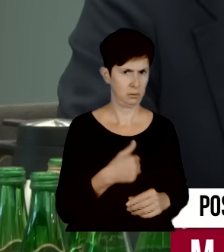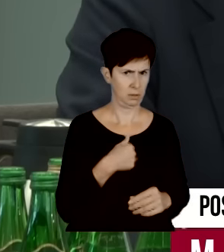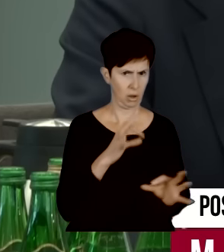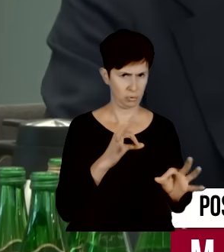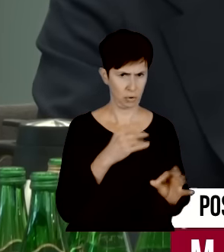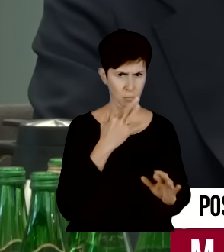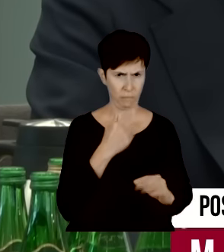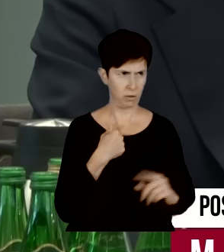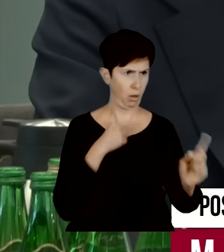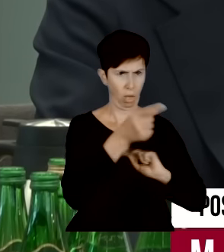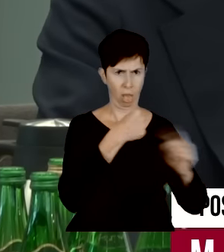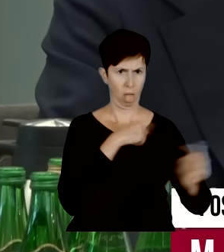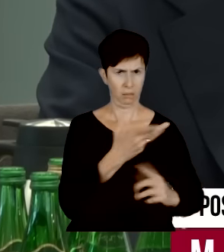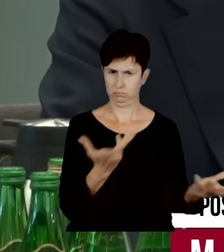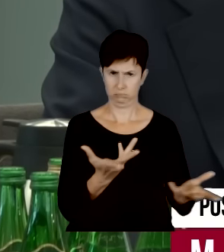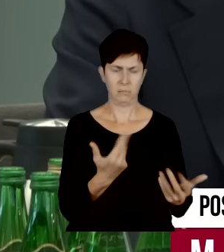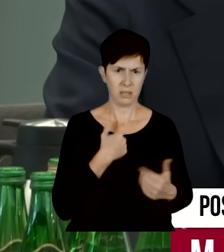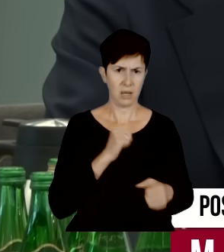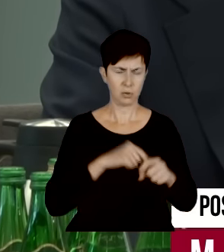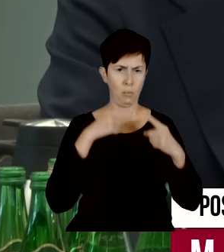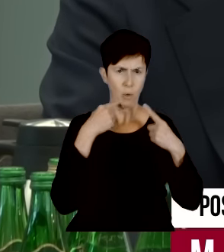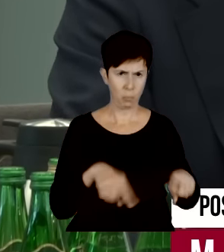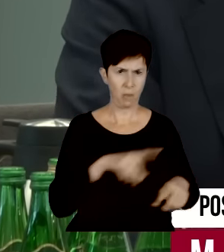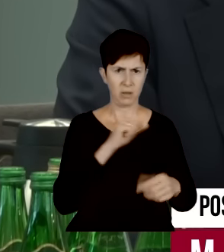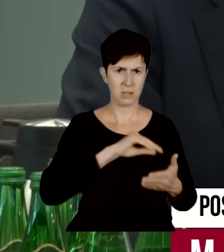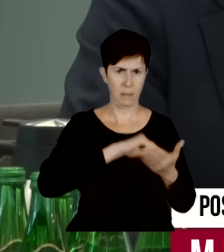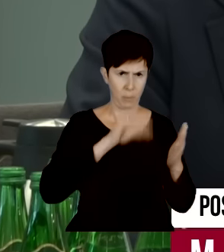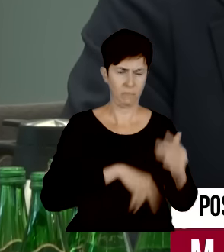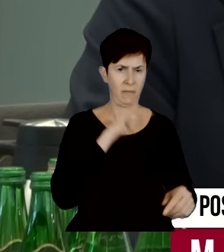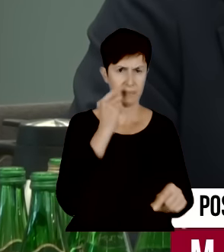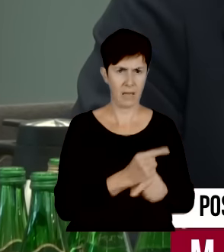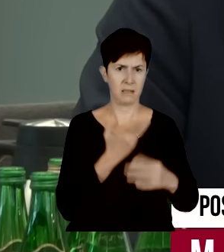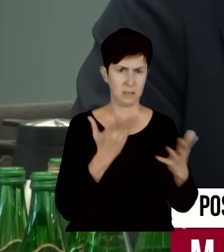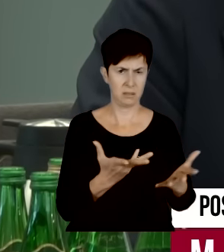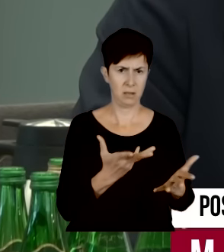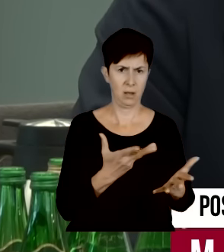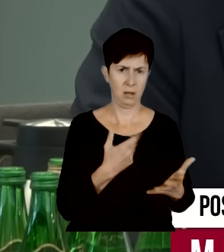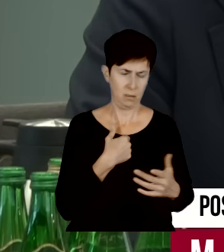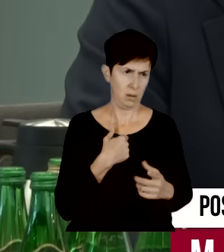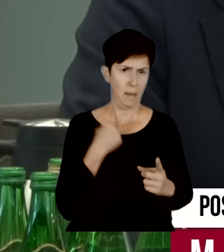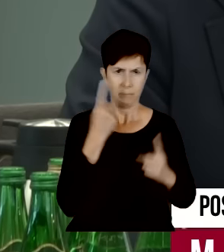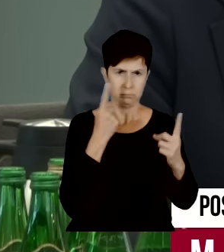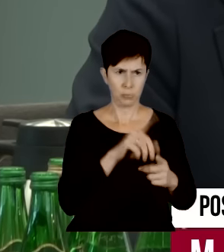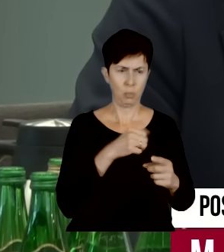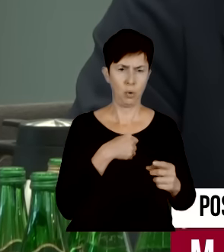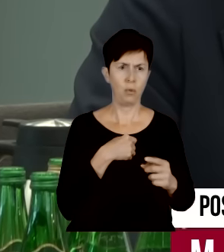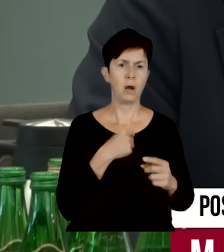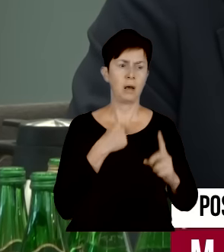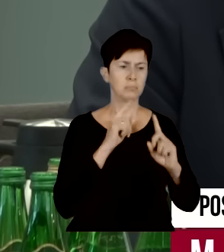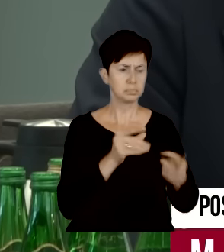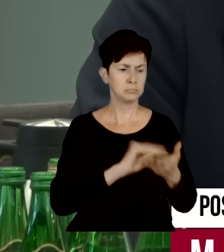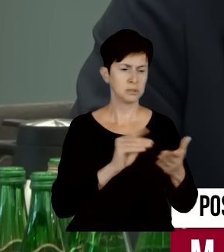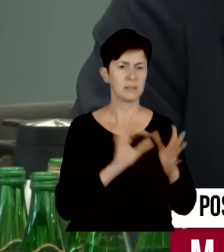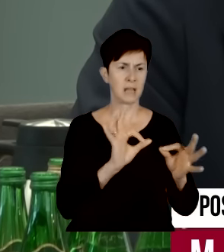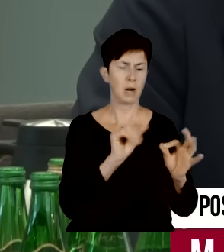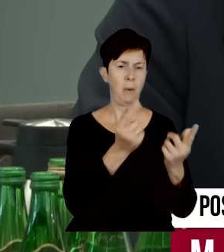odpowiedzialnością powiedziałem że ponoszę odpowiedzialność za za podpisanie tych decyzji uważam że miały rygor natychmiastowej wykonalności i z